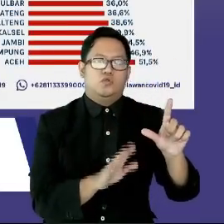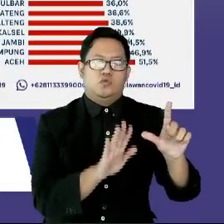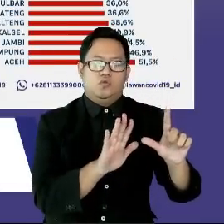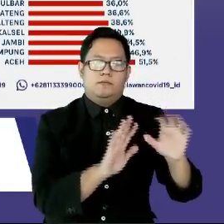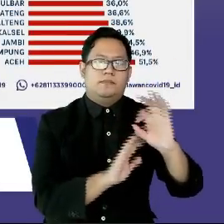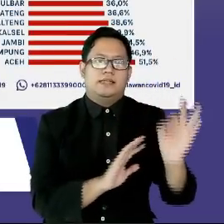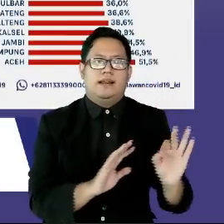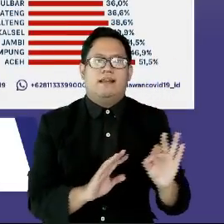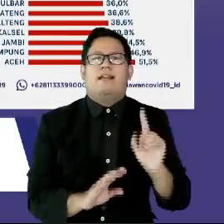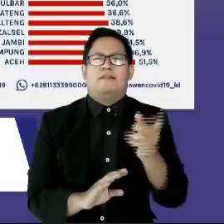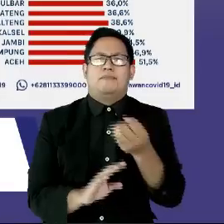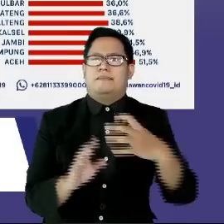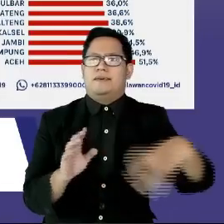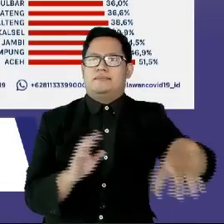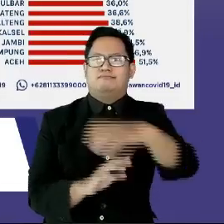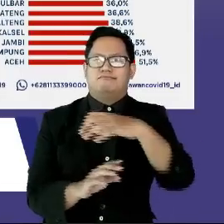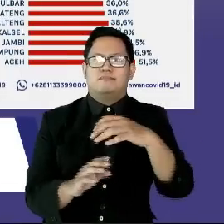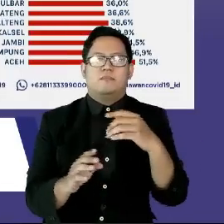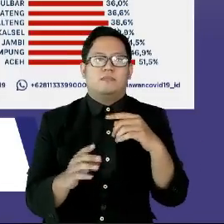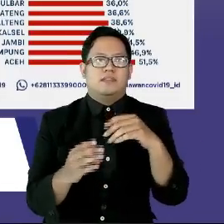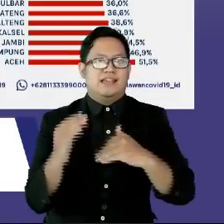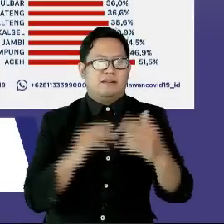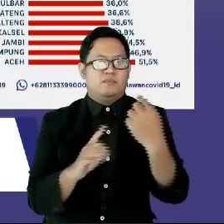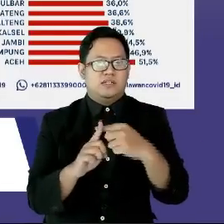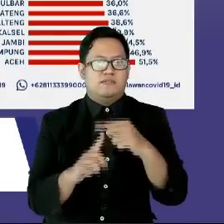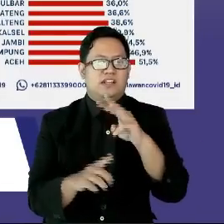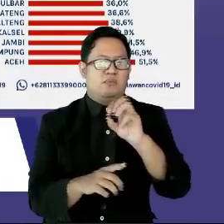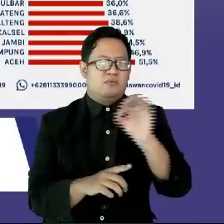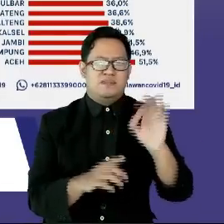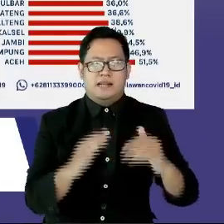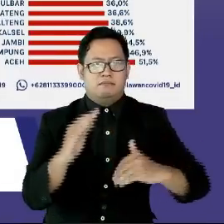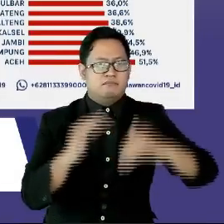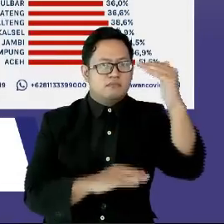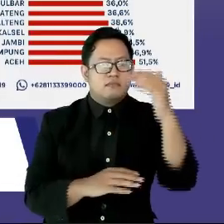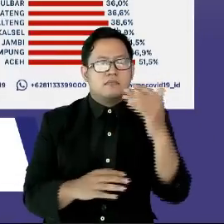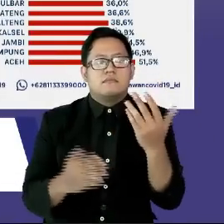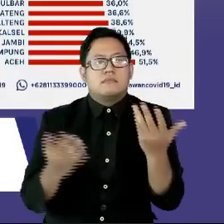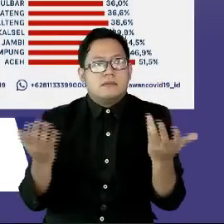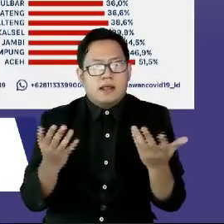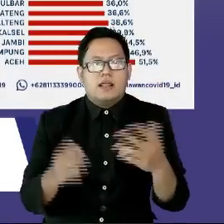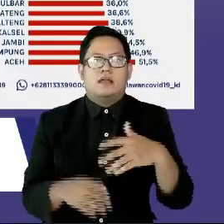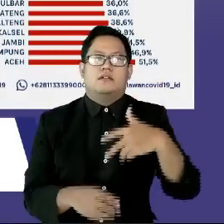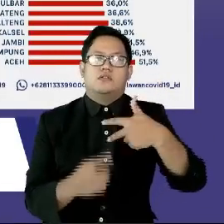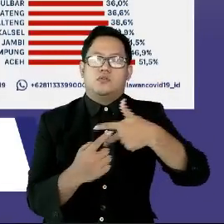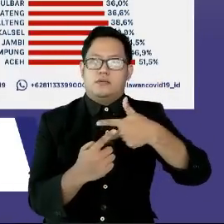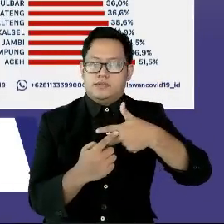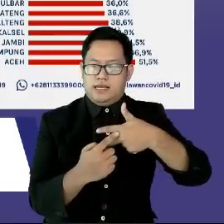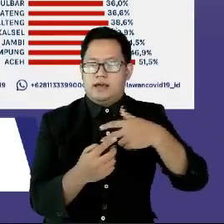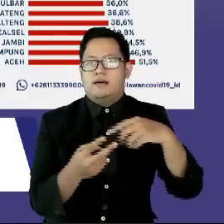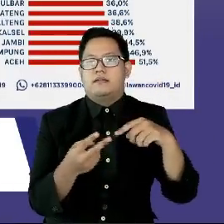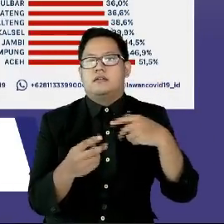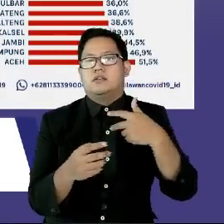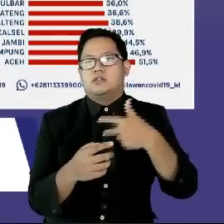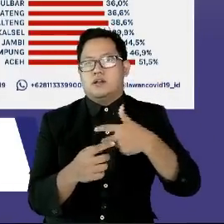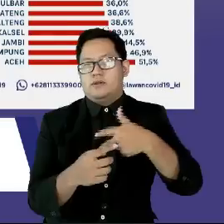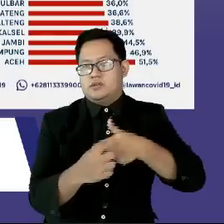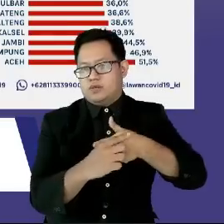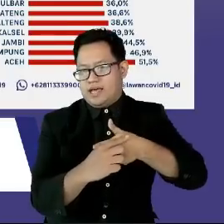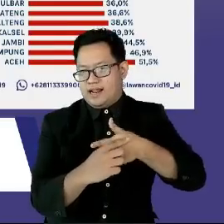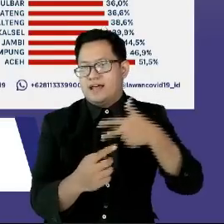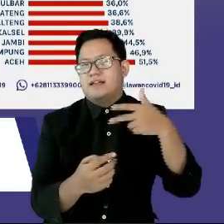positivity rate-nya masih di atas 30%, yaitu Sulawesi Tengah, Sulawesi Utara, Sumatera